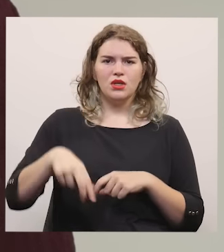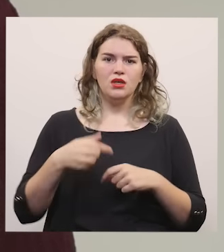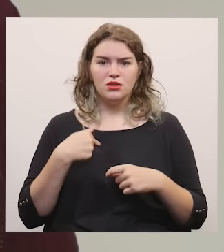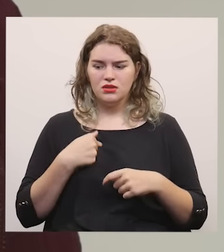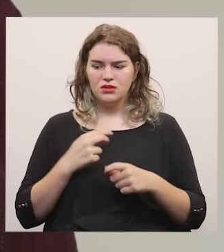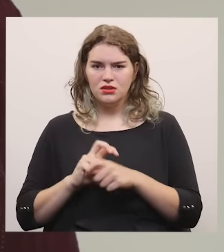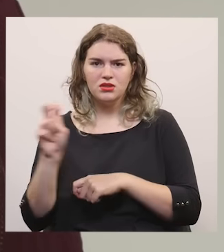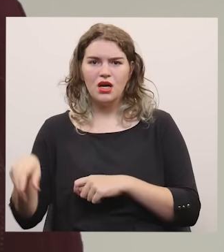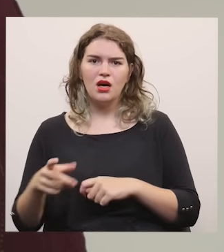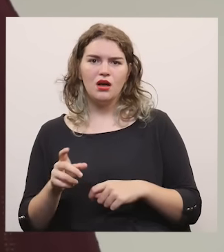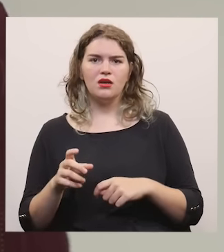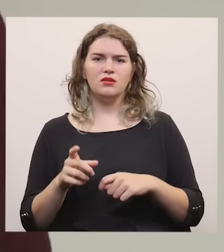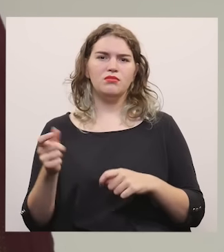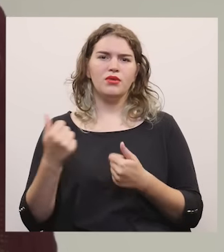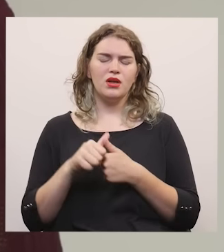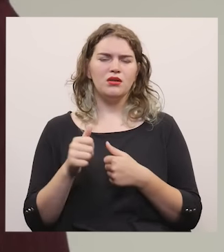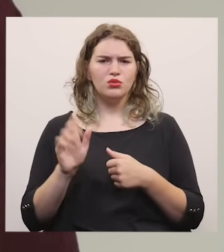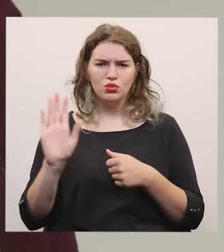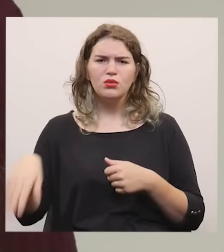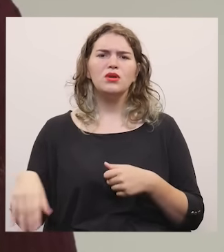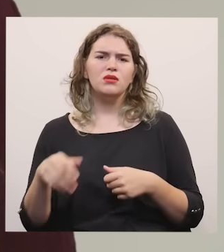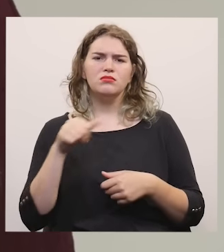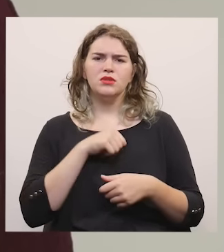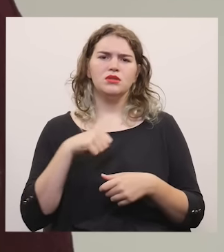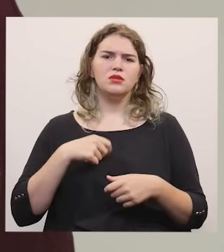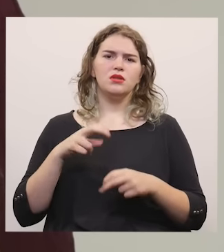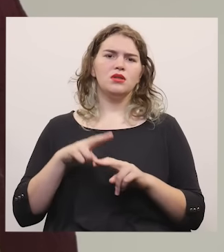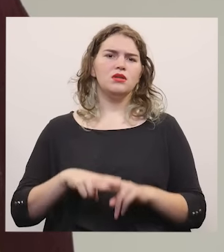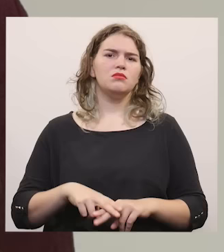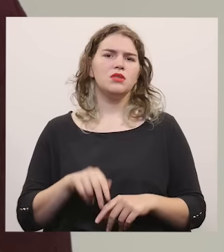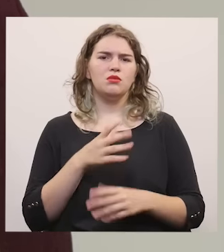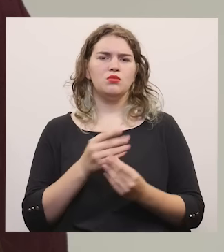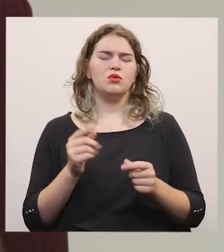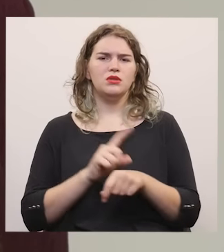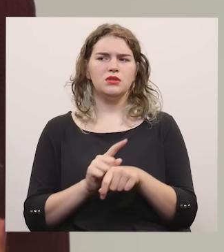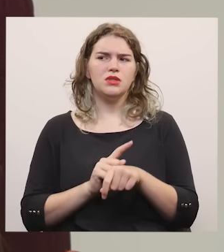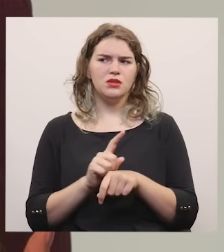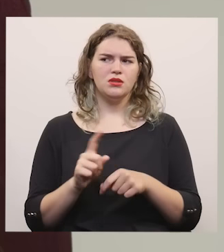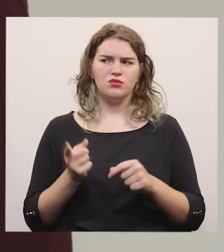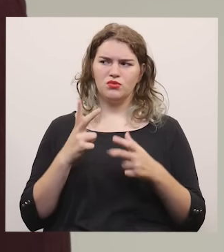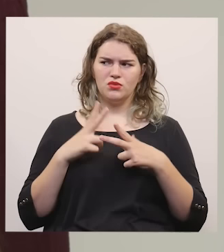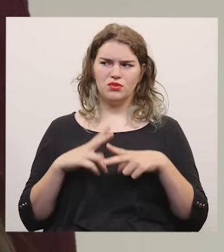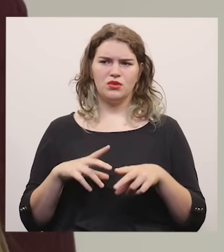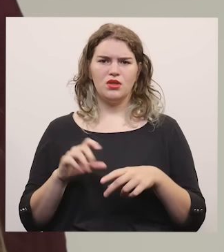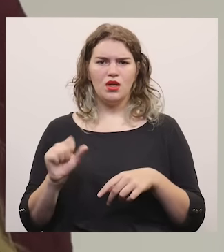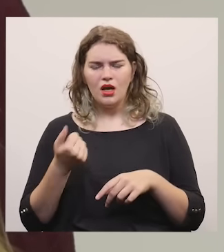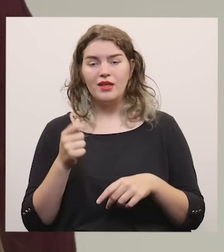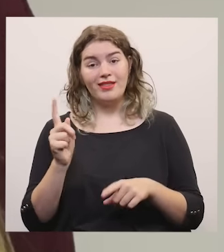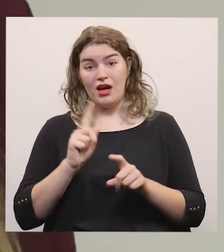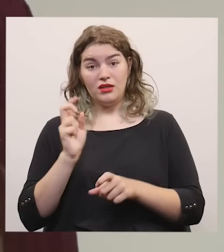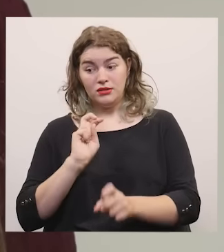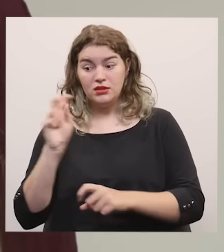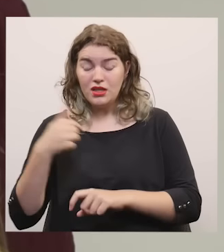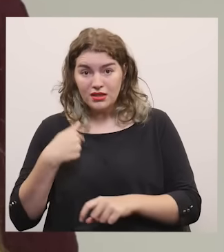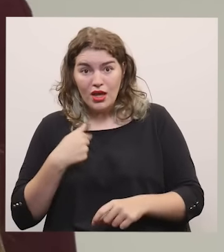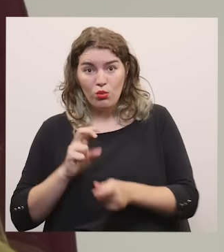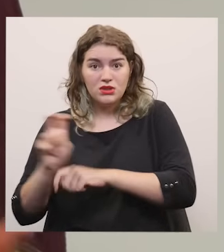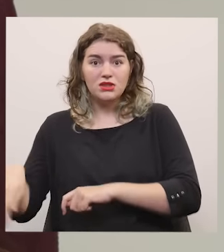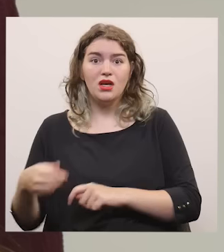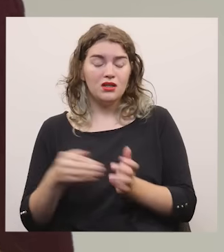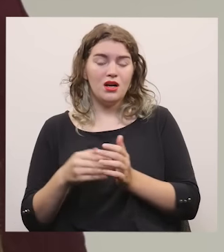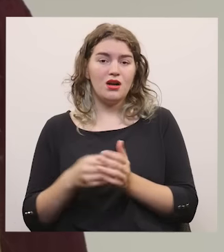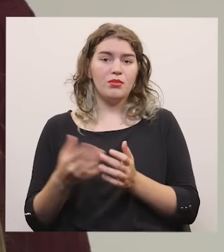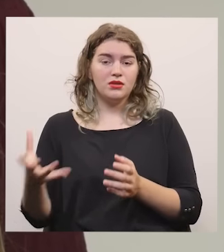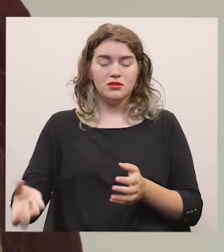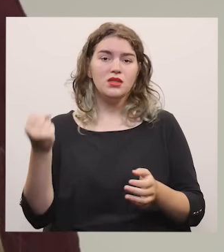voi după el, o să sar eu. Și mi-au spus prietenii lui, nu, lasă-l că așa face el, rămâne mult timp sub apă. Dar eu eram neliniștită și le-am spus, încă o dată am repetat, dacă nu săriți voi, mă